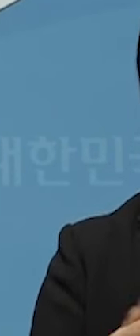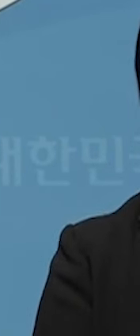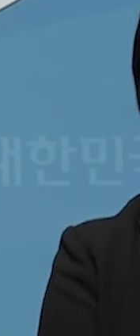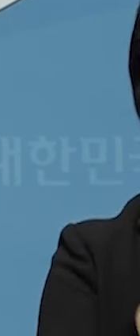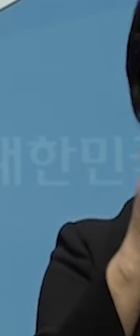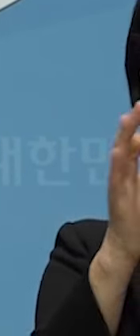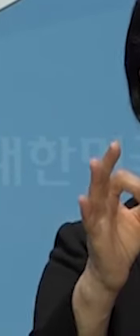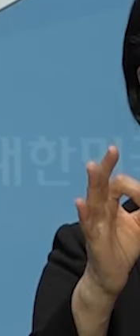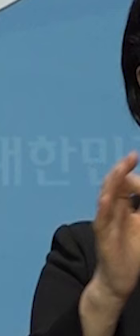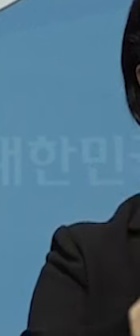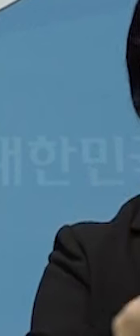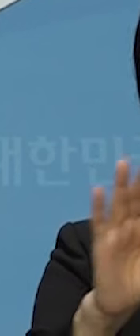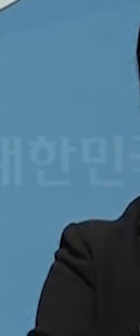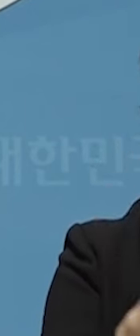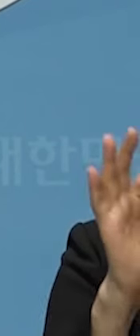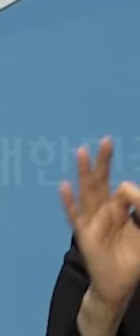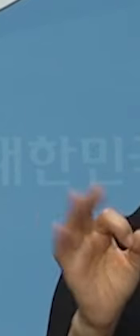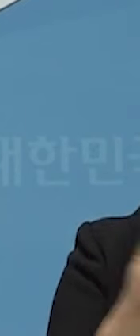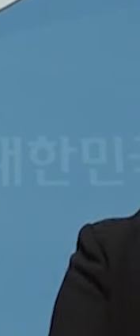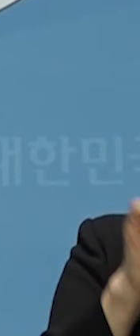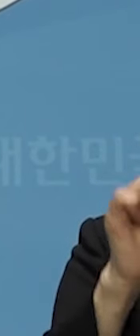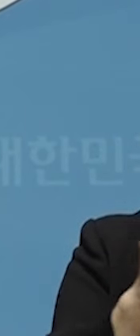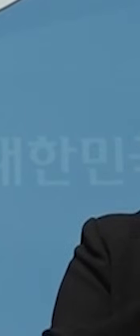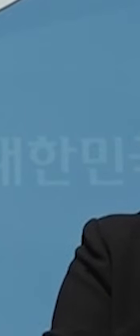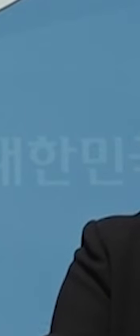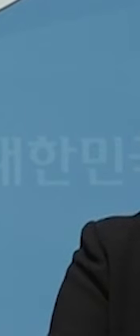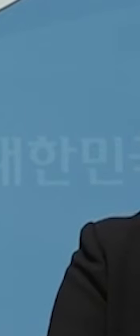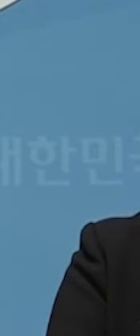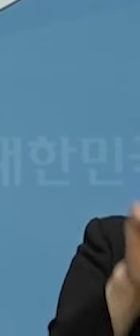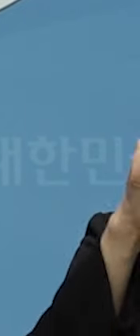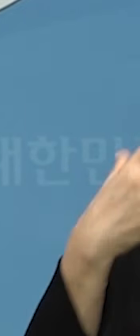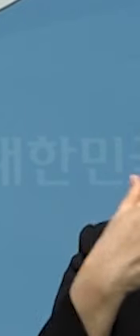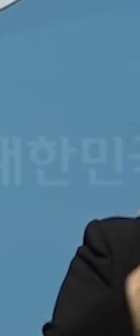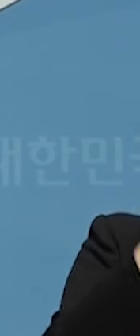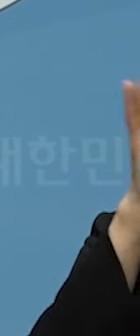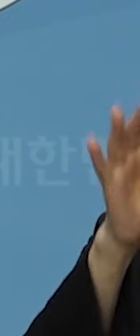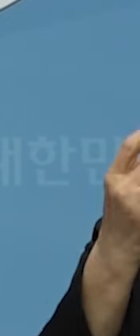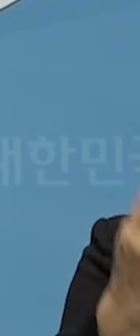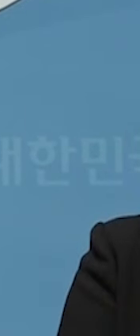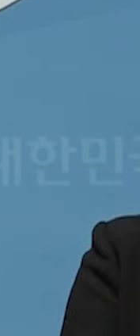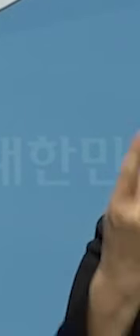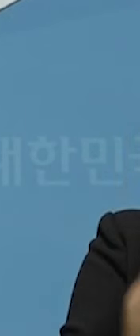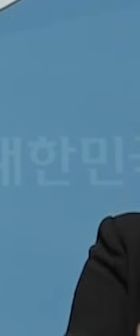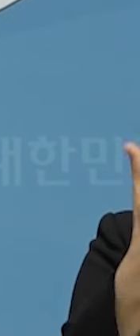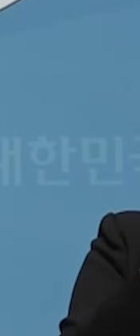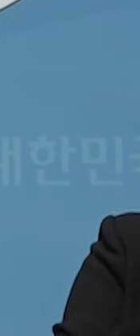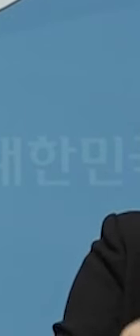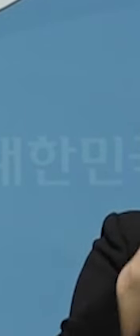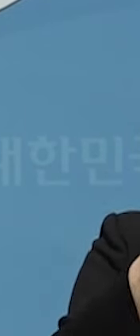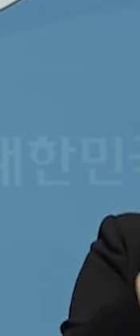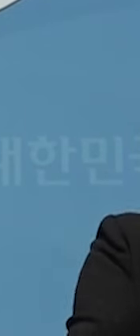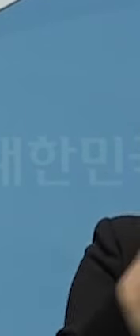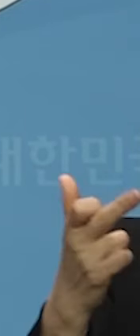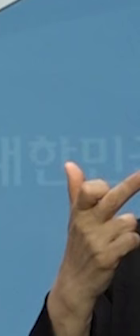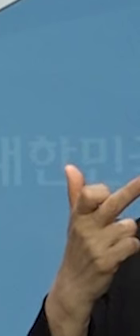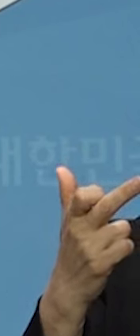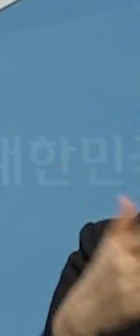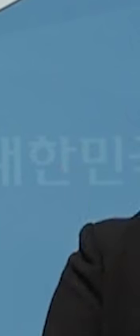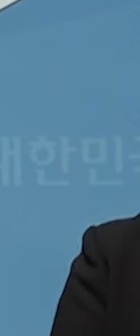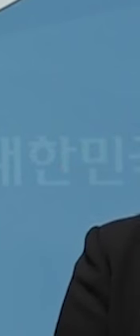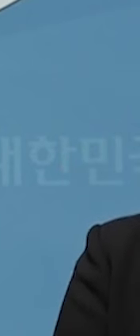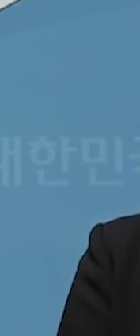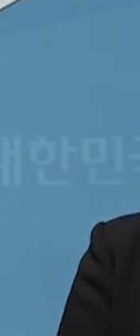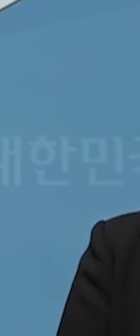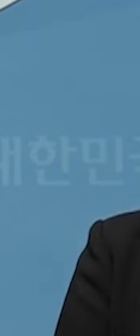국민체육진흥기금에서 사용되는 금액이 체육 관련 정부 예산보다 더 규모가 큰 것이